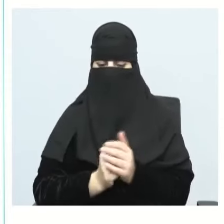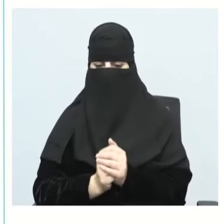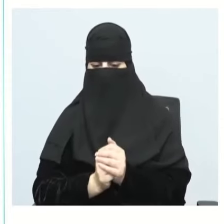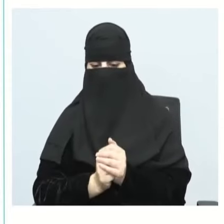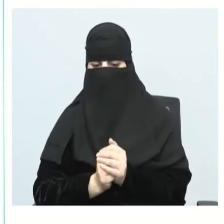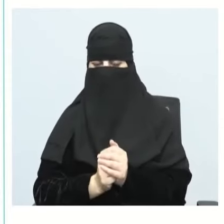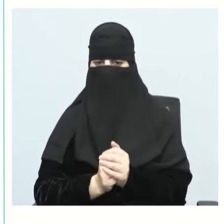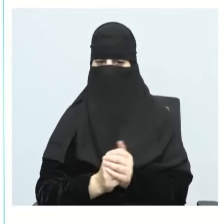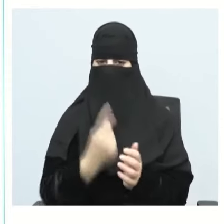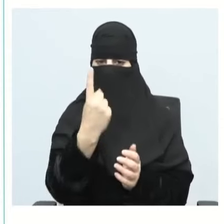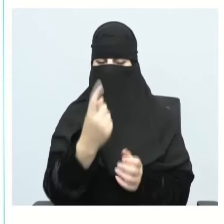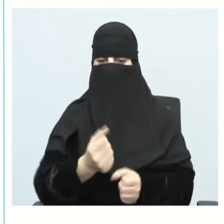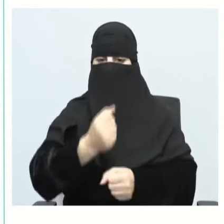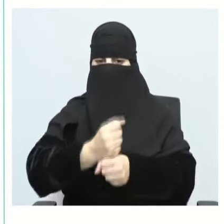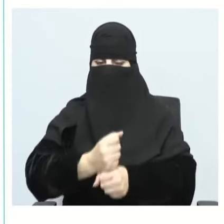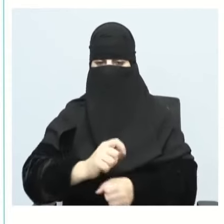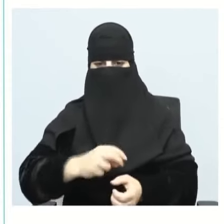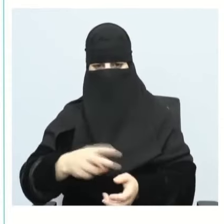الواحد دائما